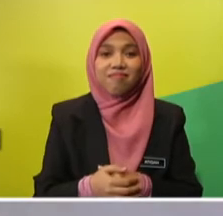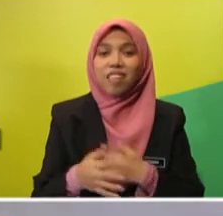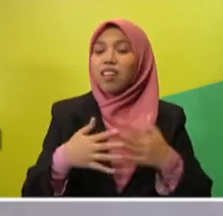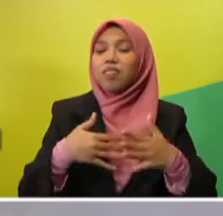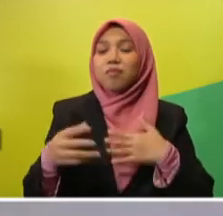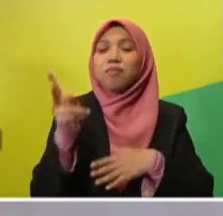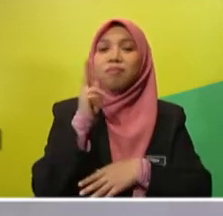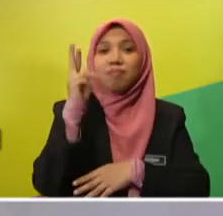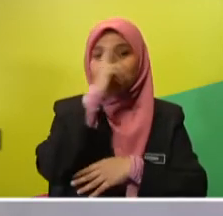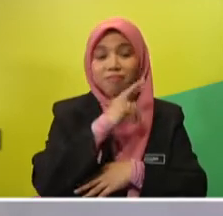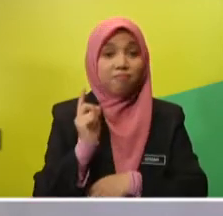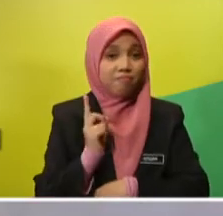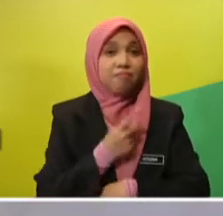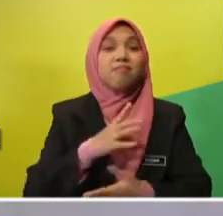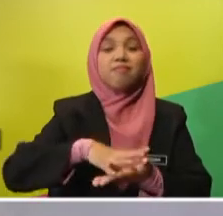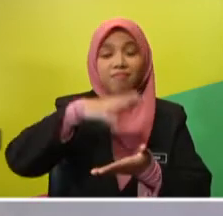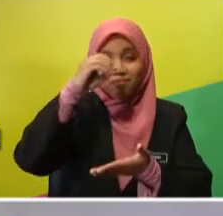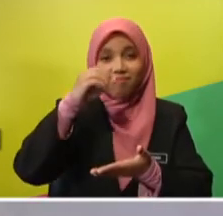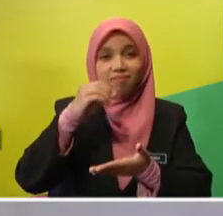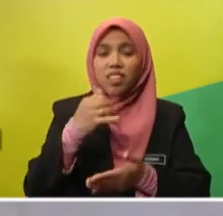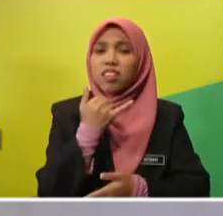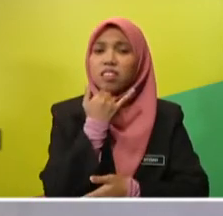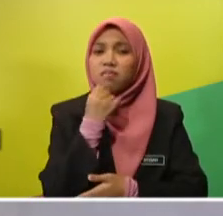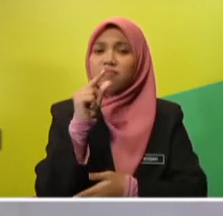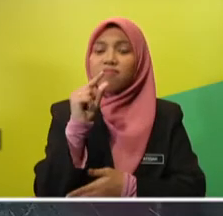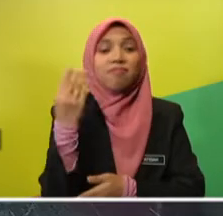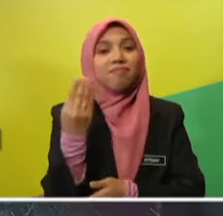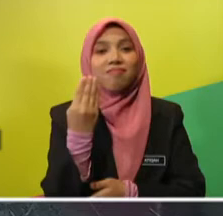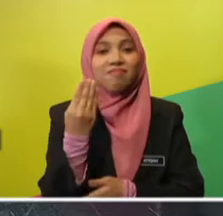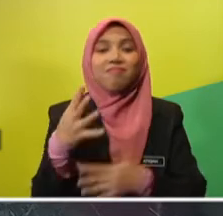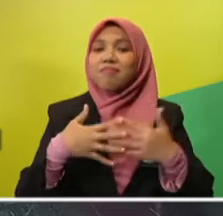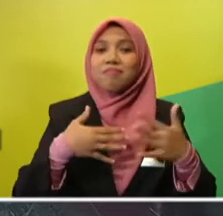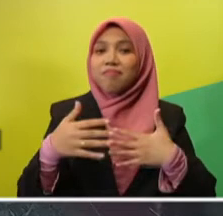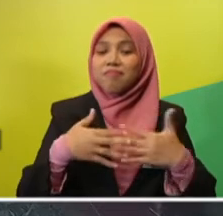Rina, kita belajar. Baik. Kita masih belajar. Okey, Kak Rina,